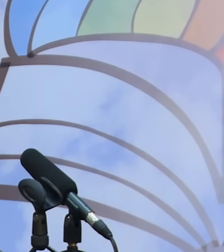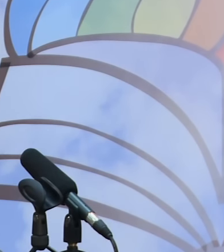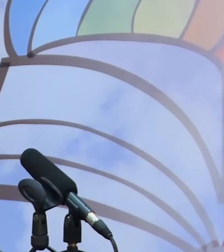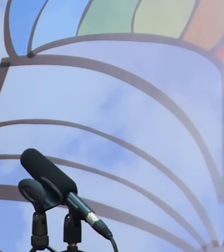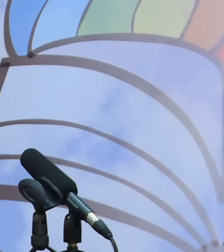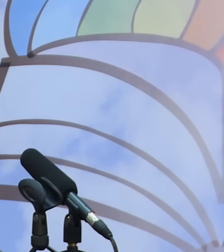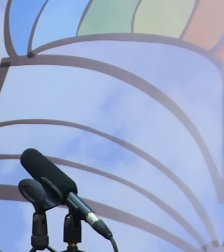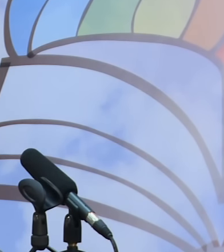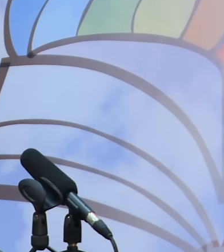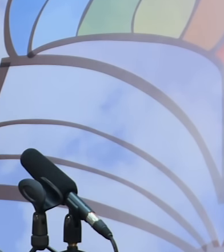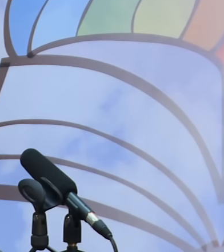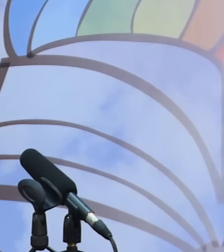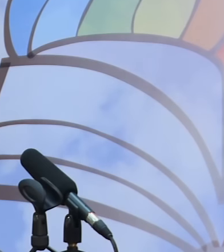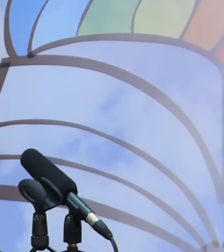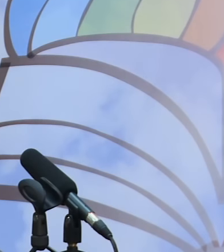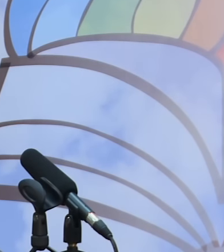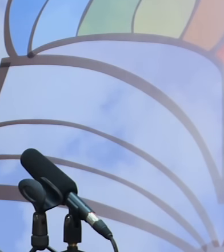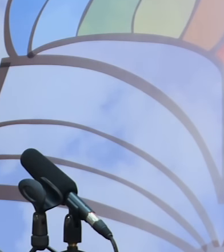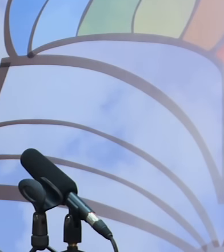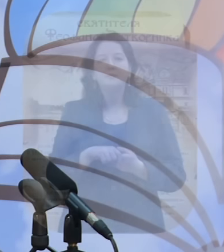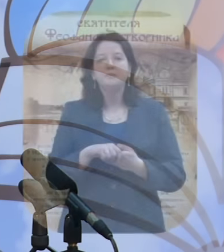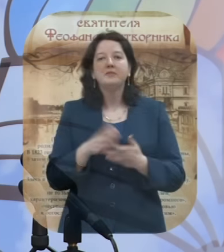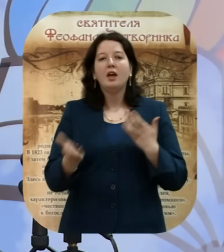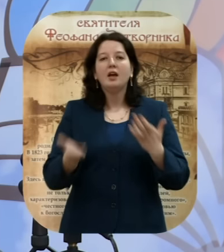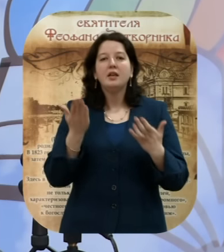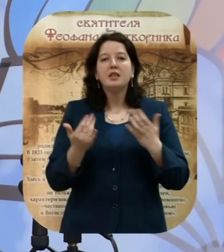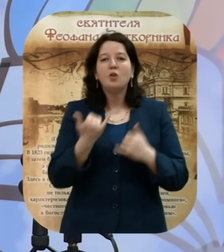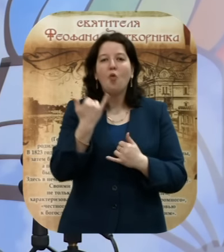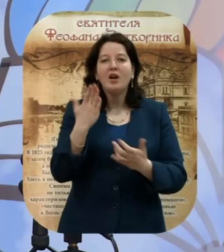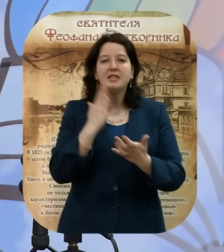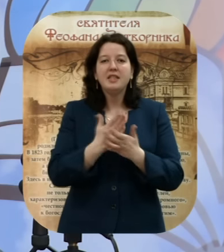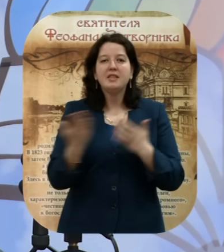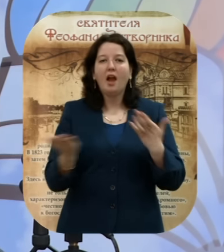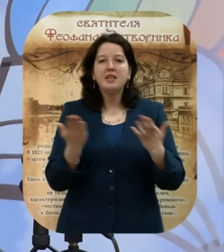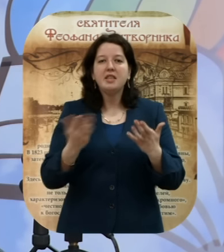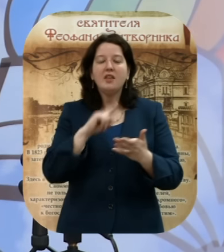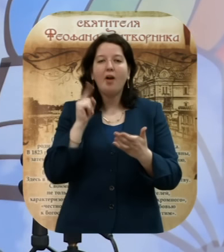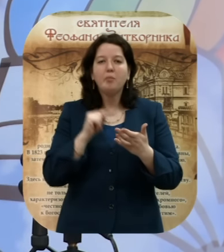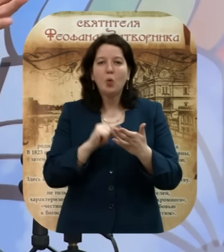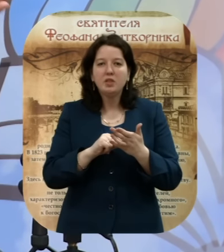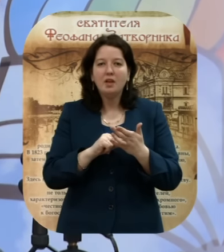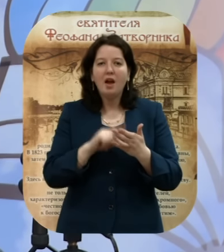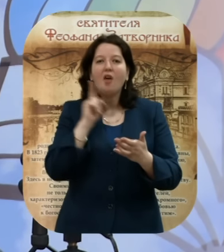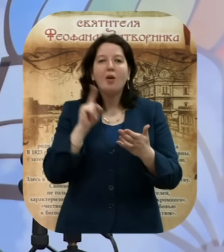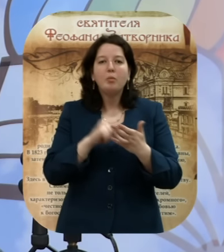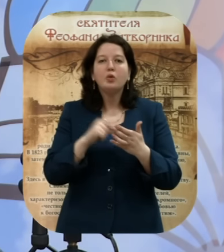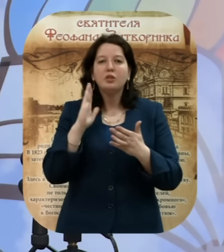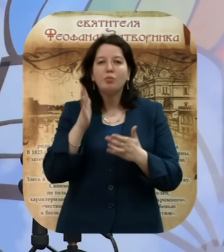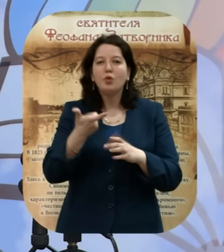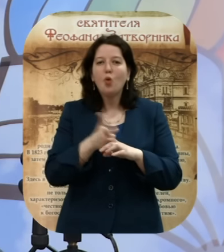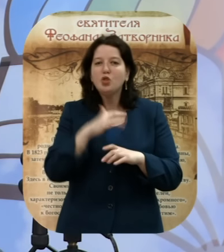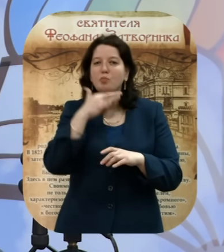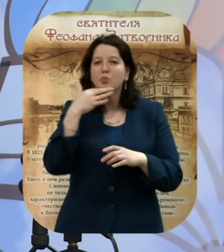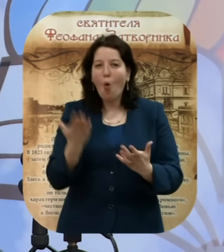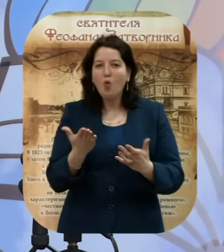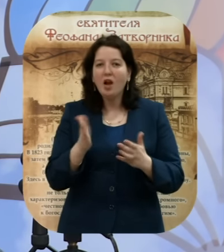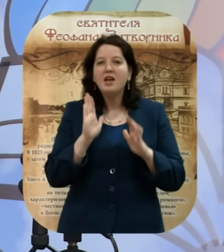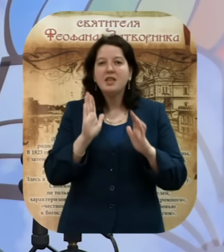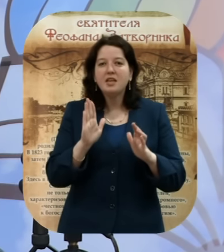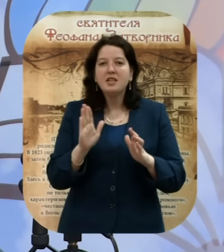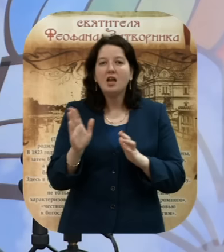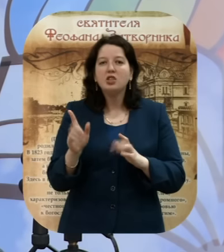внимание. Да уж, извините, но если какие-то вопросы... Конечно, вопросы тут тьма. Я прекрасно понимаю, и даже